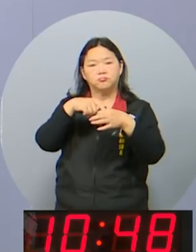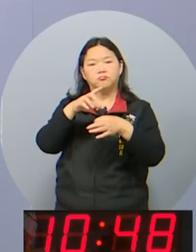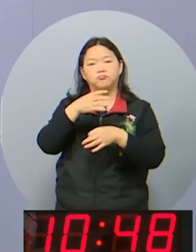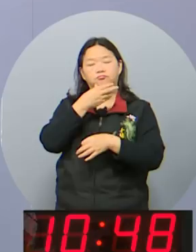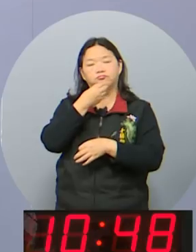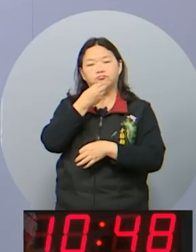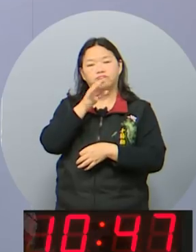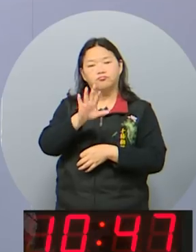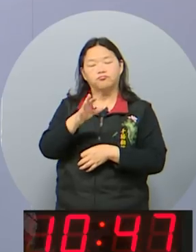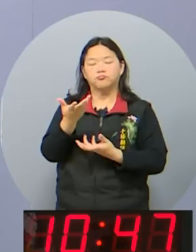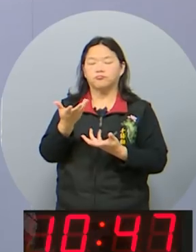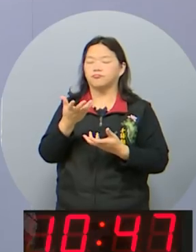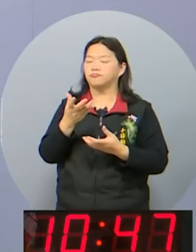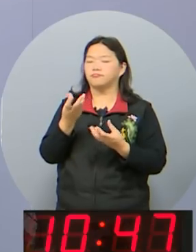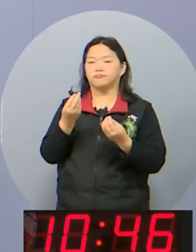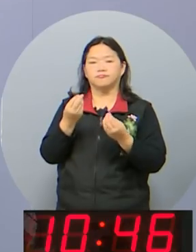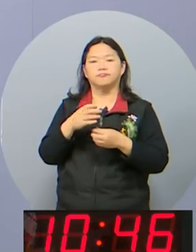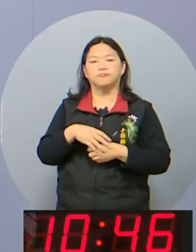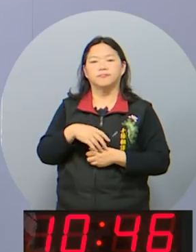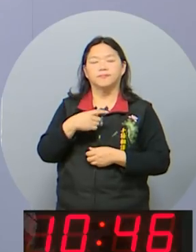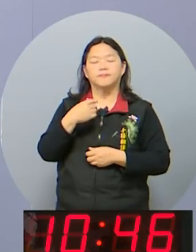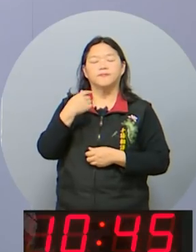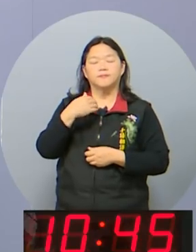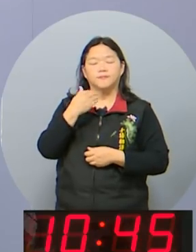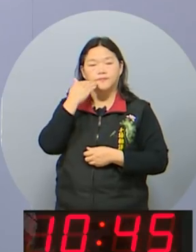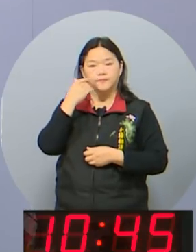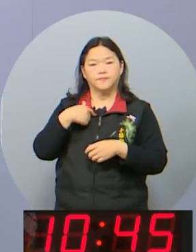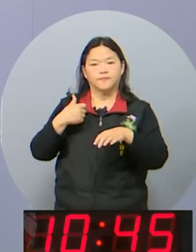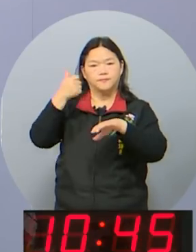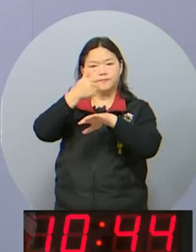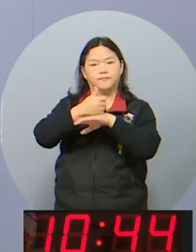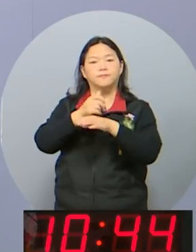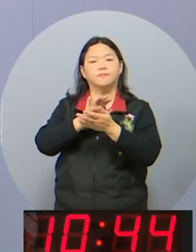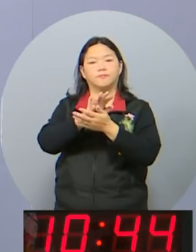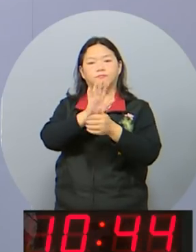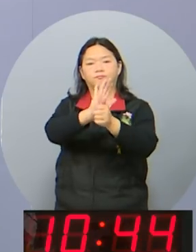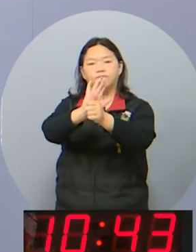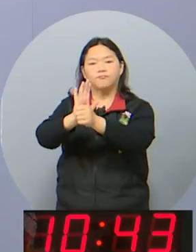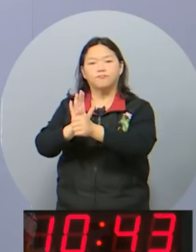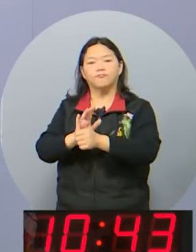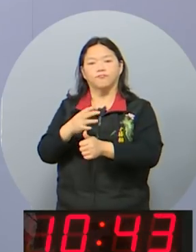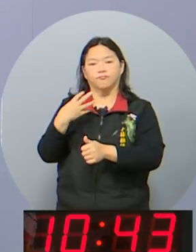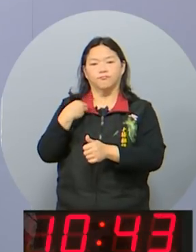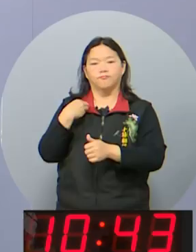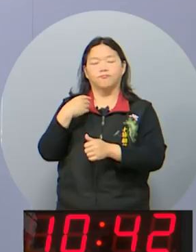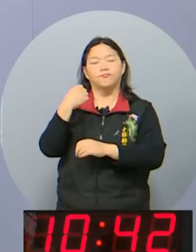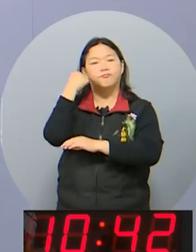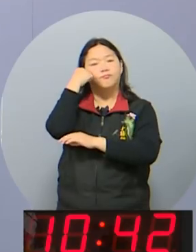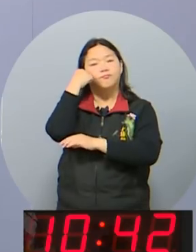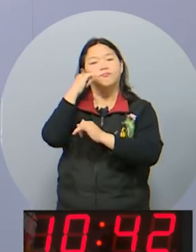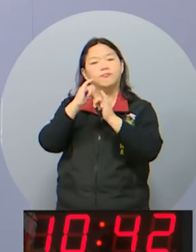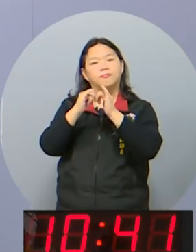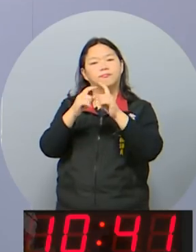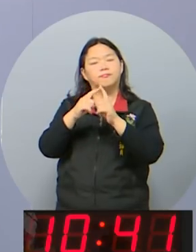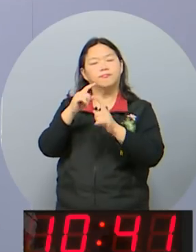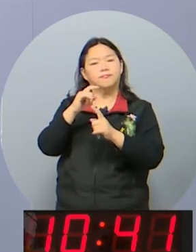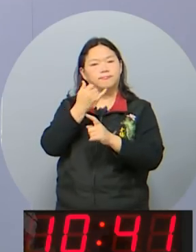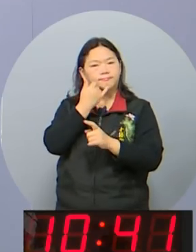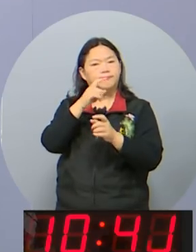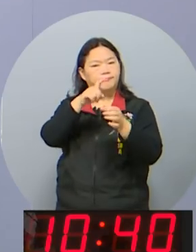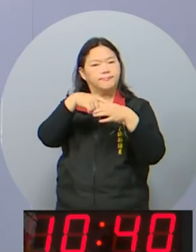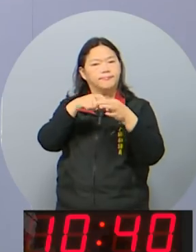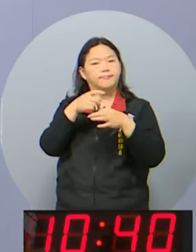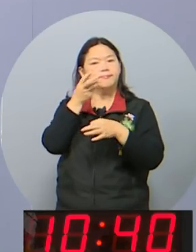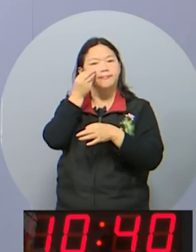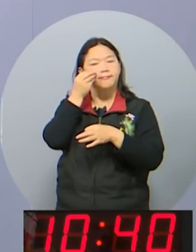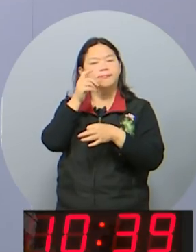这个观光财，所以我上任之后，我要辅导这些在地的乡亲，怎么样去赚这个观光财？